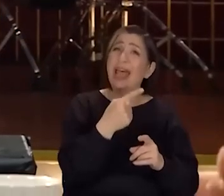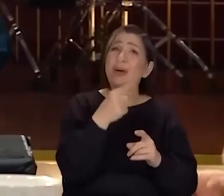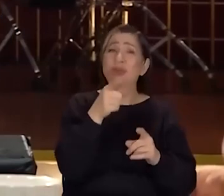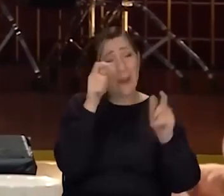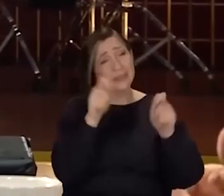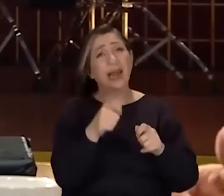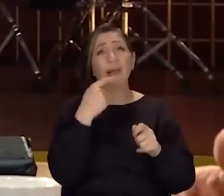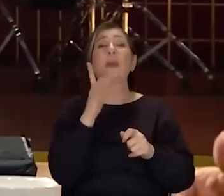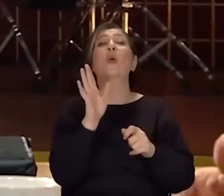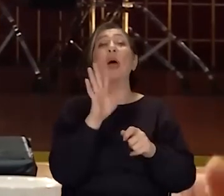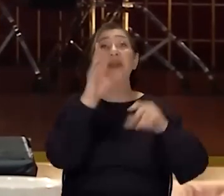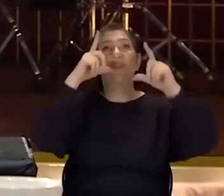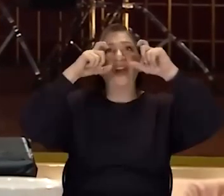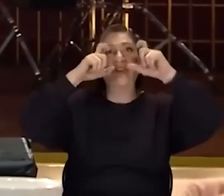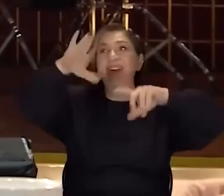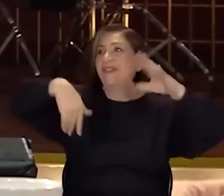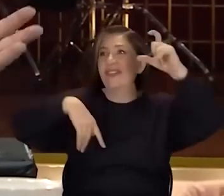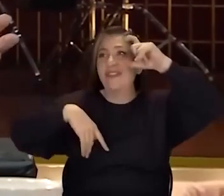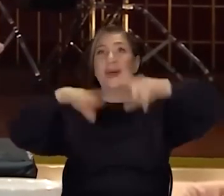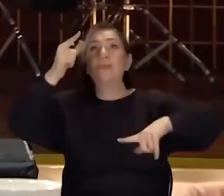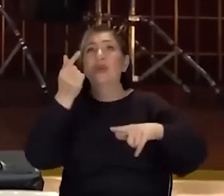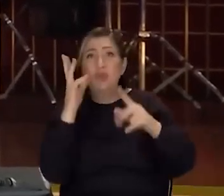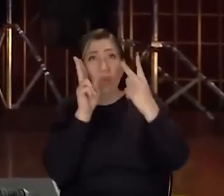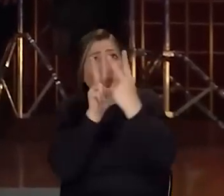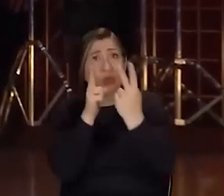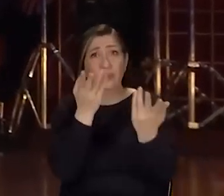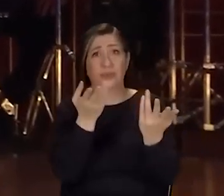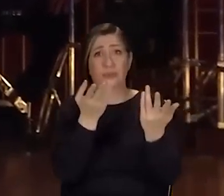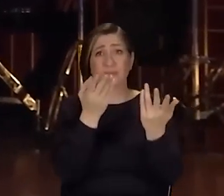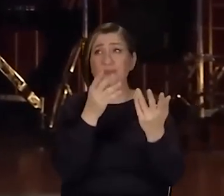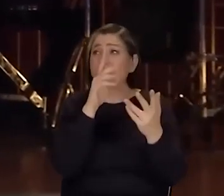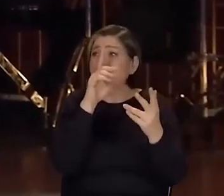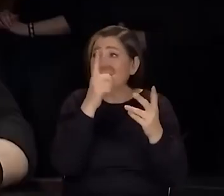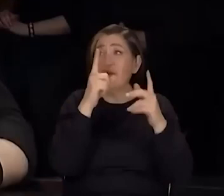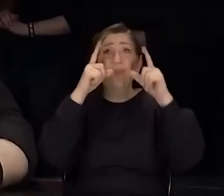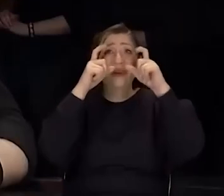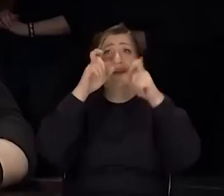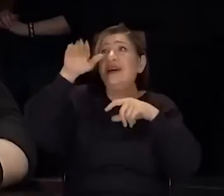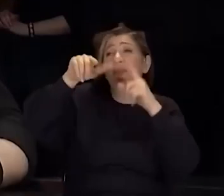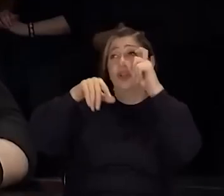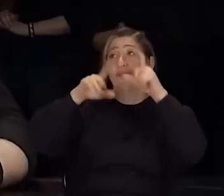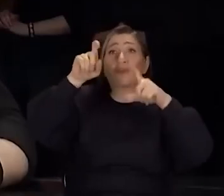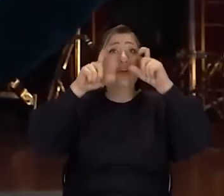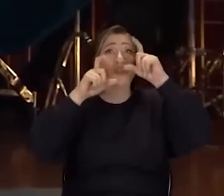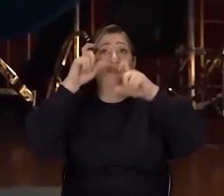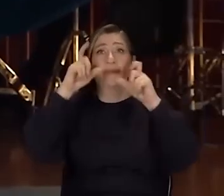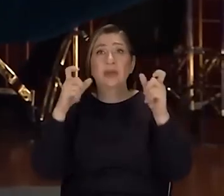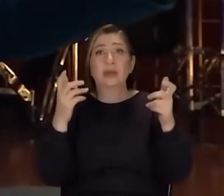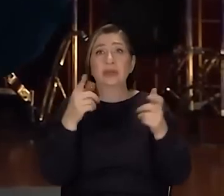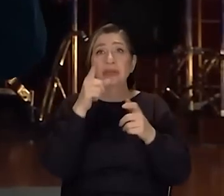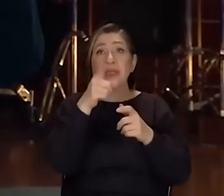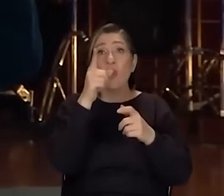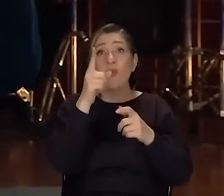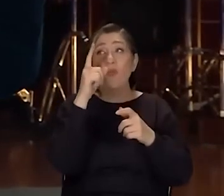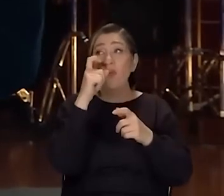böyle yapsana falan yok. Herkes sanki biraz önce görüşmemişiz gibi sadece fotoğraf çekiliyor ve